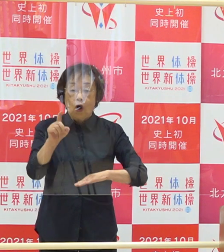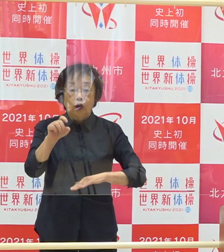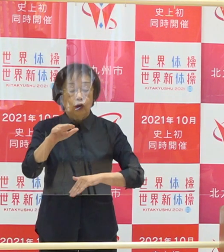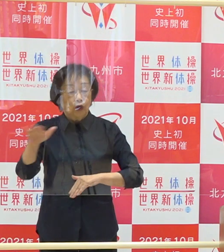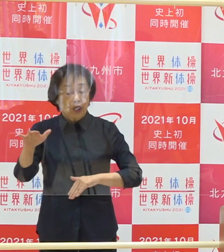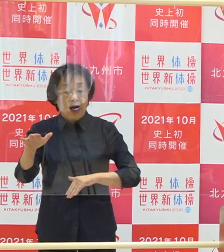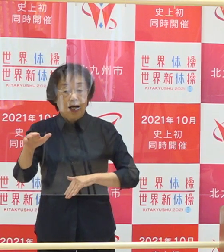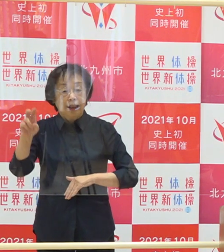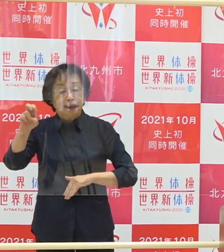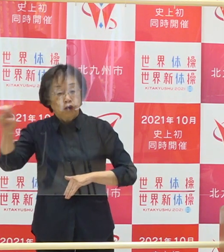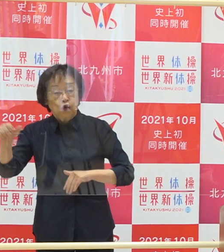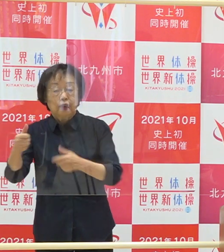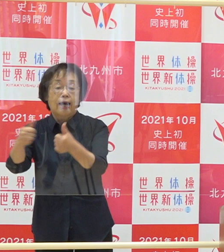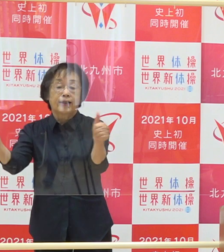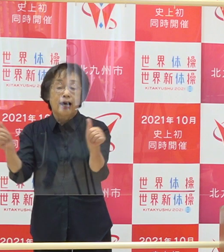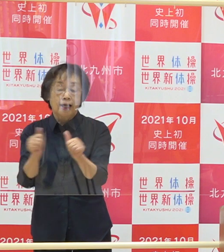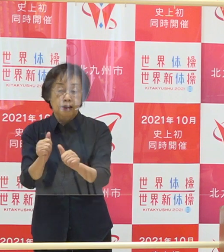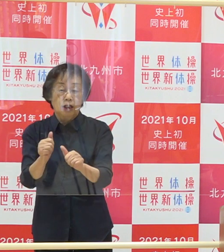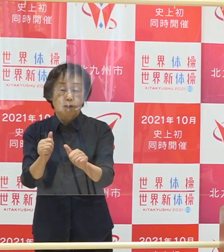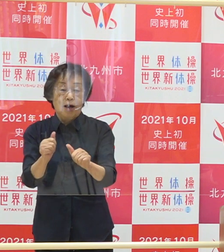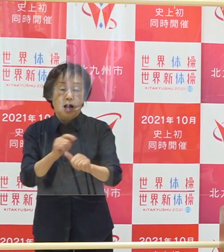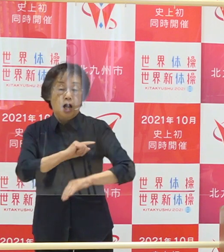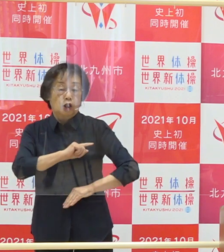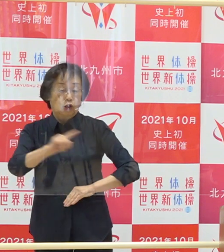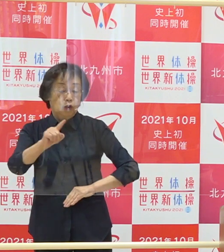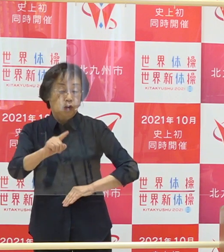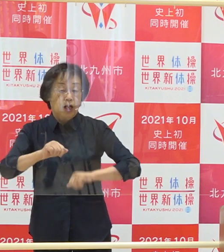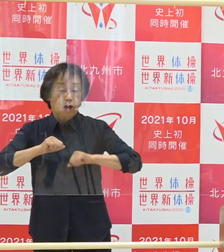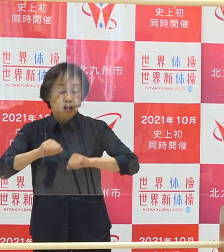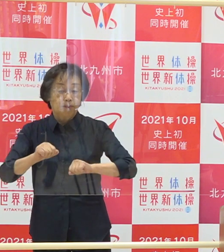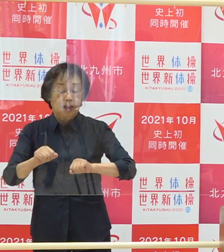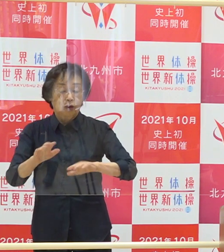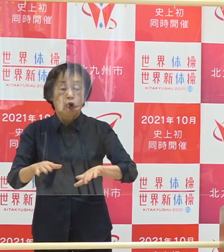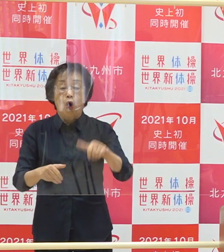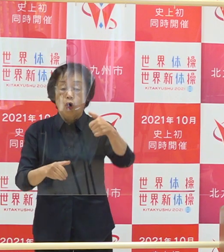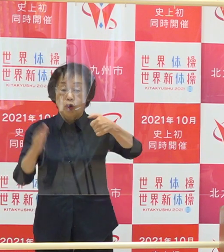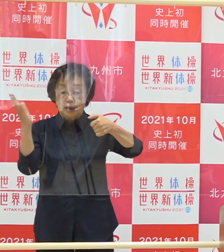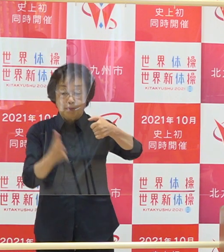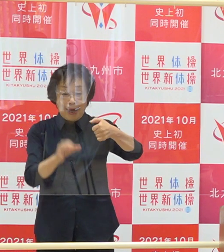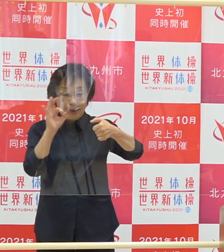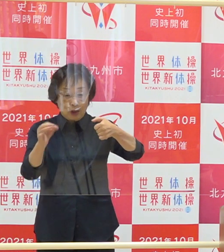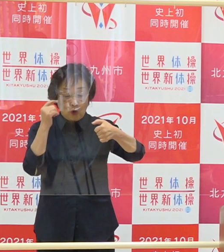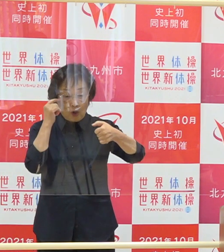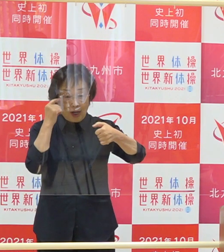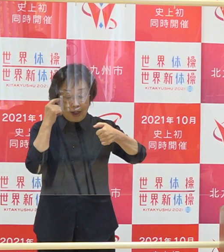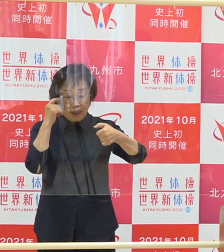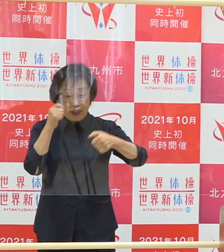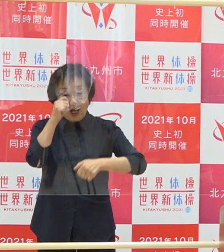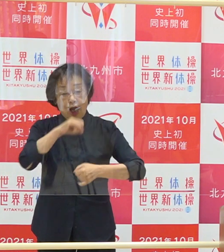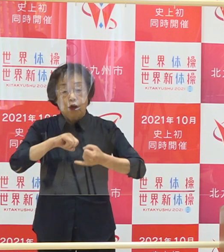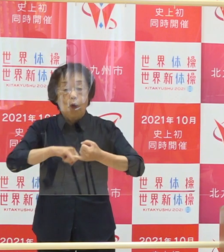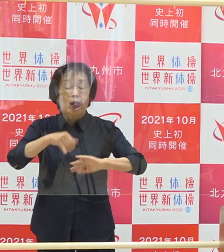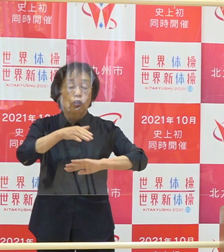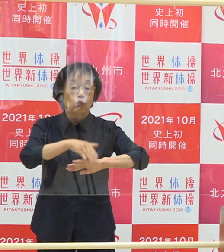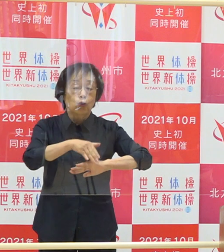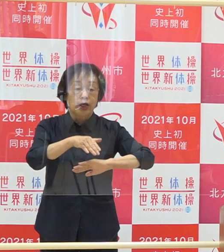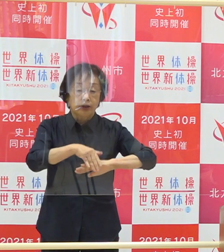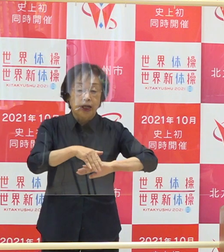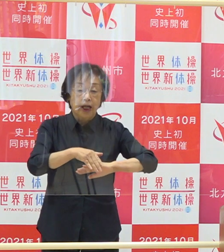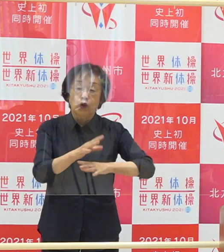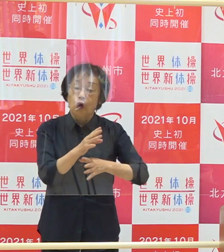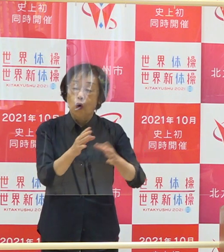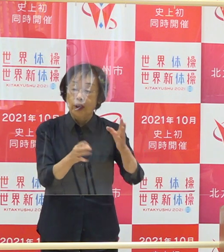には優先枠を設定いたします。5割程度を考えております。予約の受付は10月